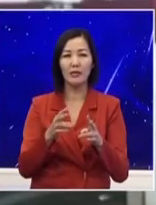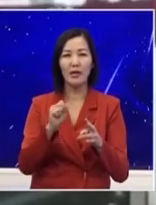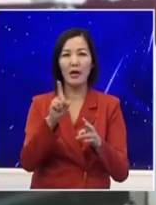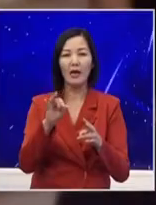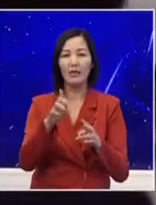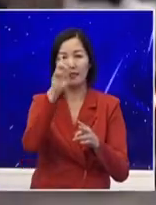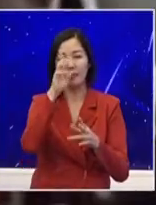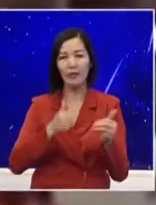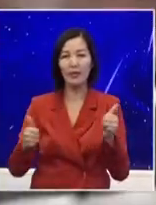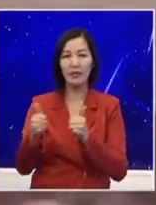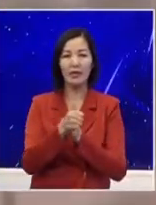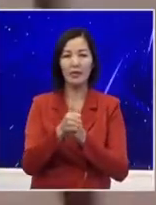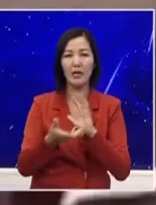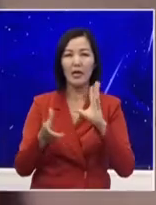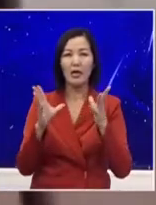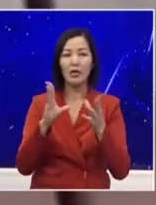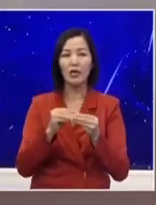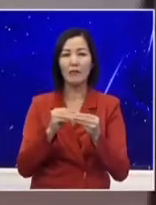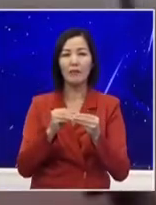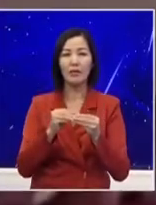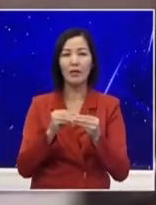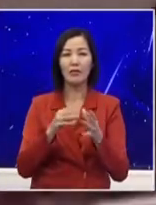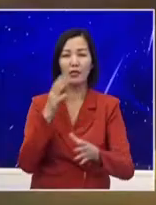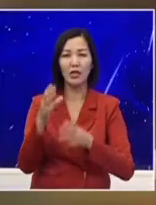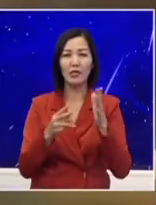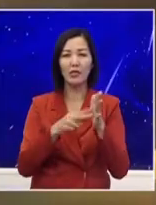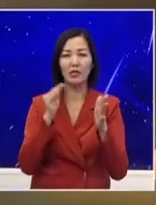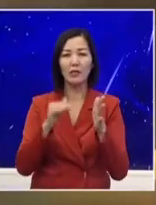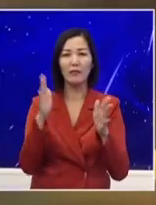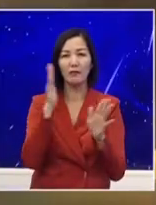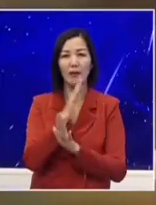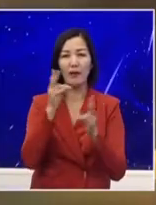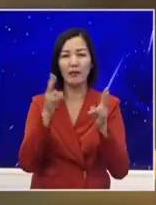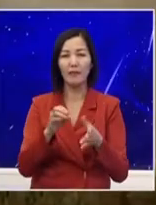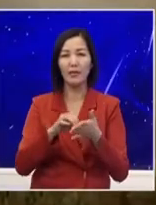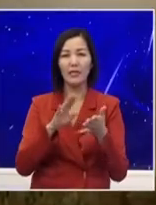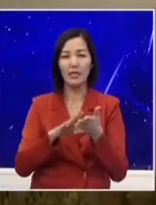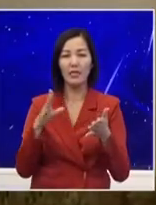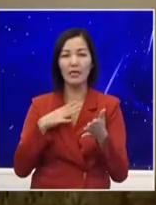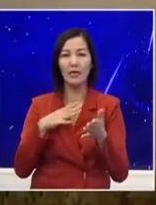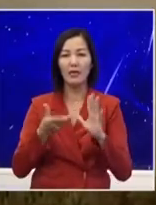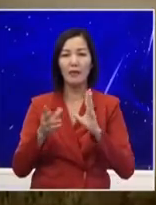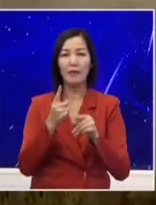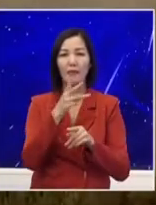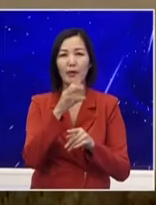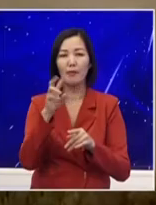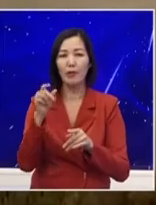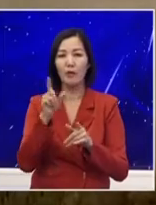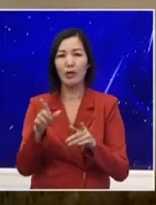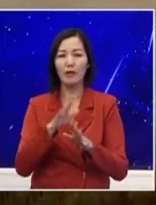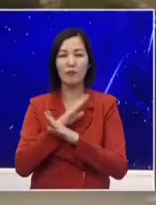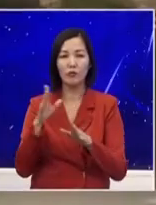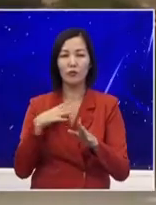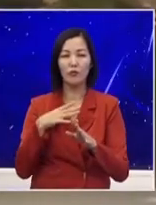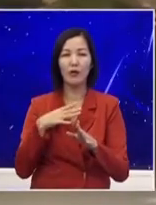елдері көш бастап тұр. Жалпы соңғы ширек ғасырда жаһанда 7000-нан астам табиғи апат тіркелген. Салдарынан 1 миллионнан астам адам көз